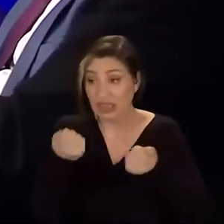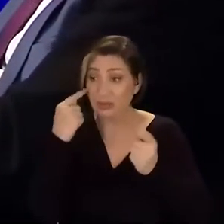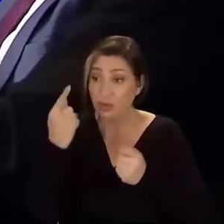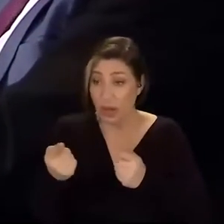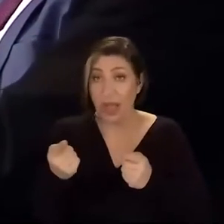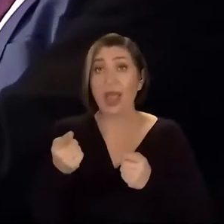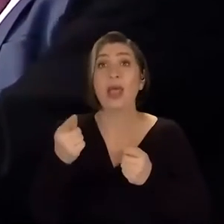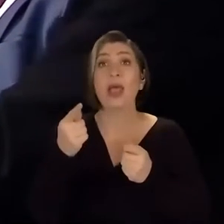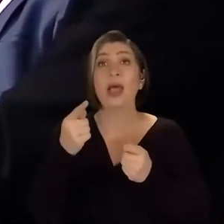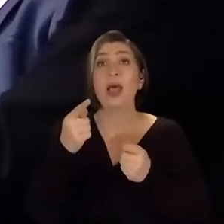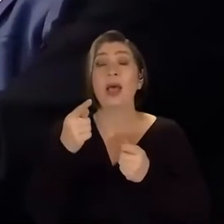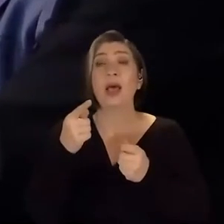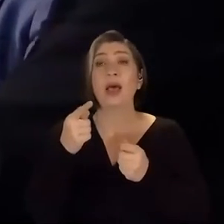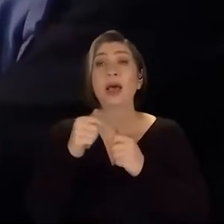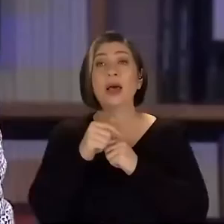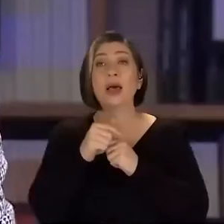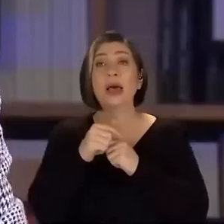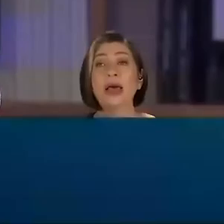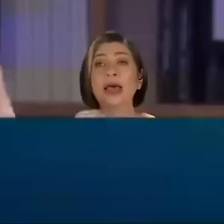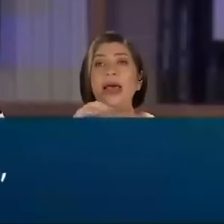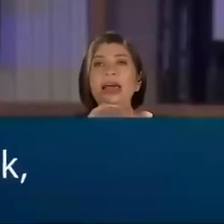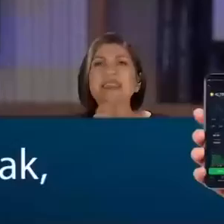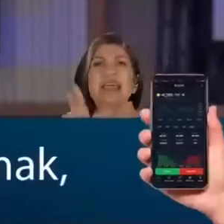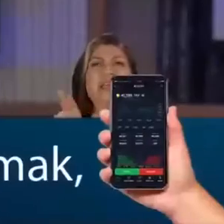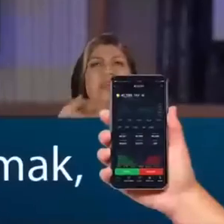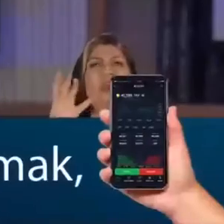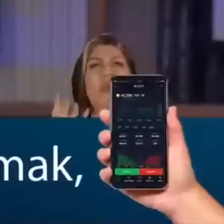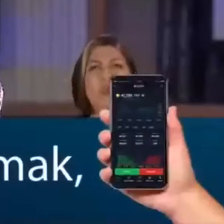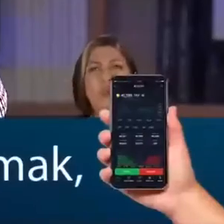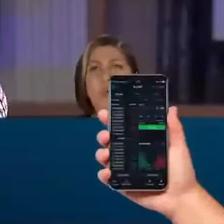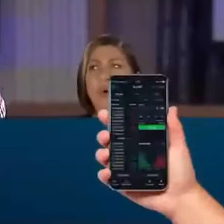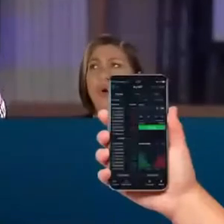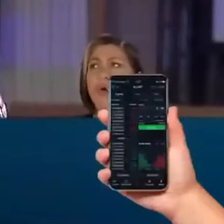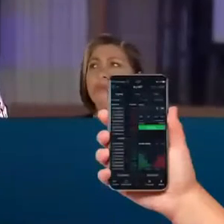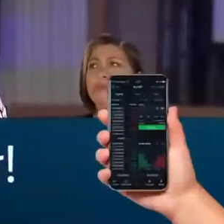kredinin bütün eziyetini küçükler